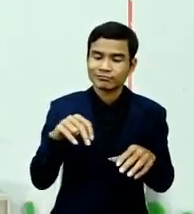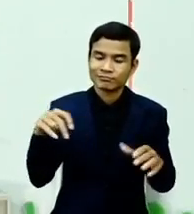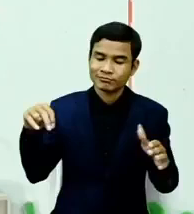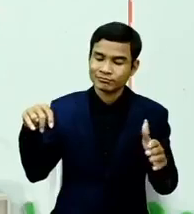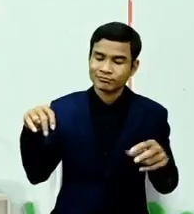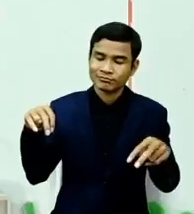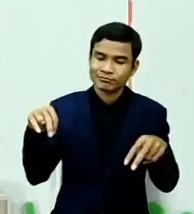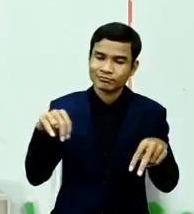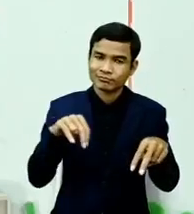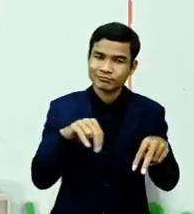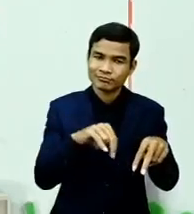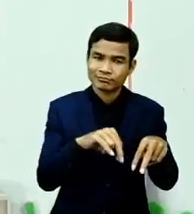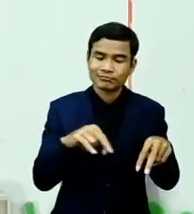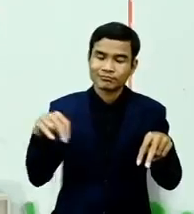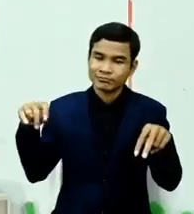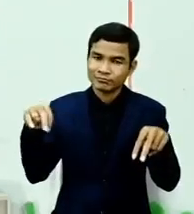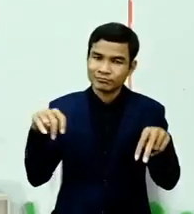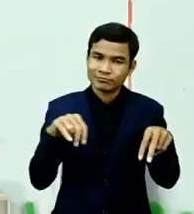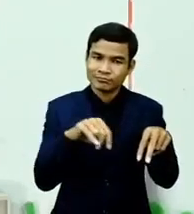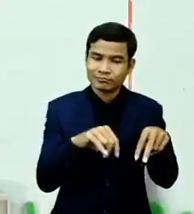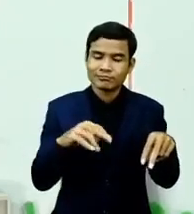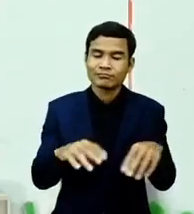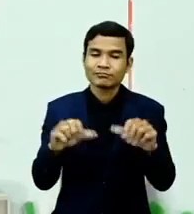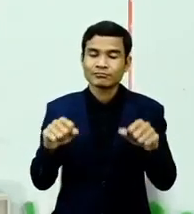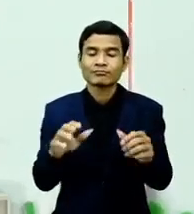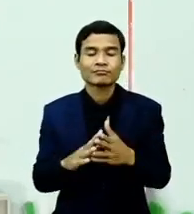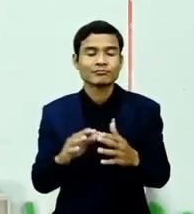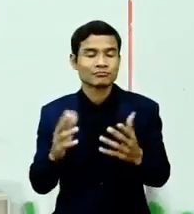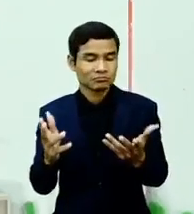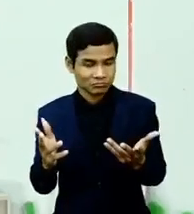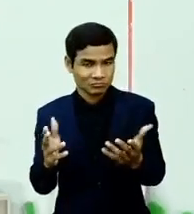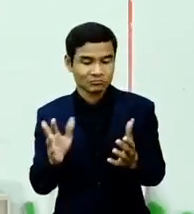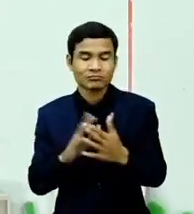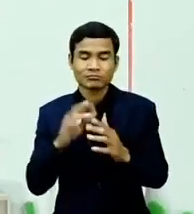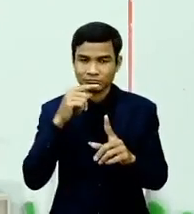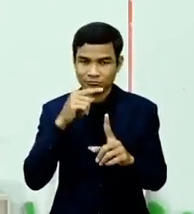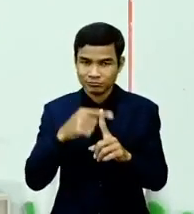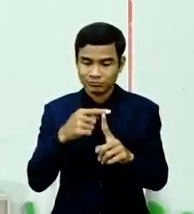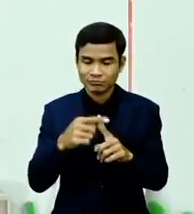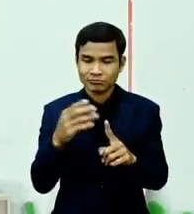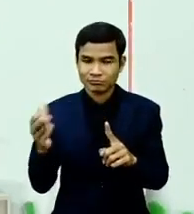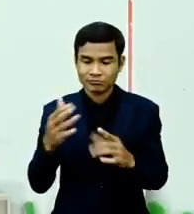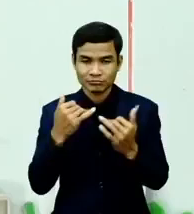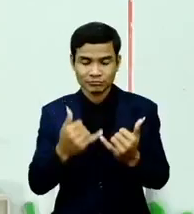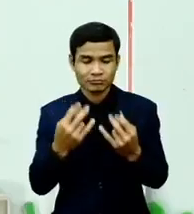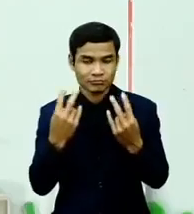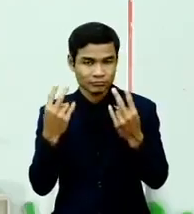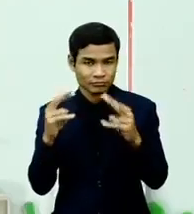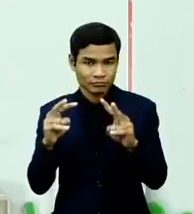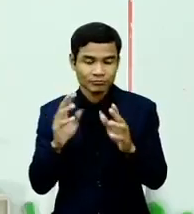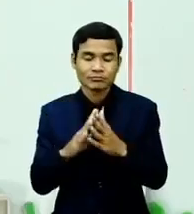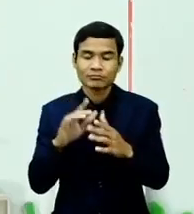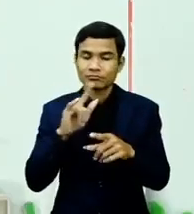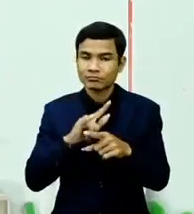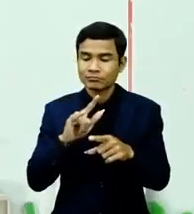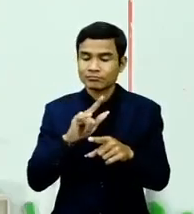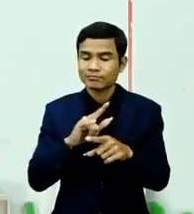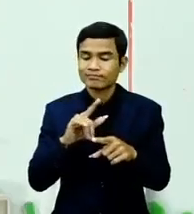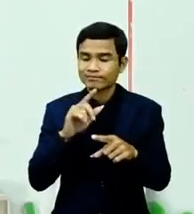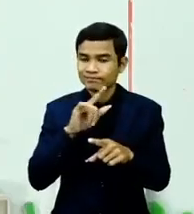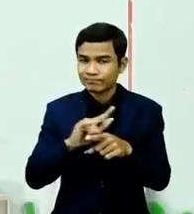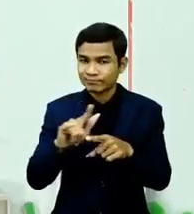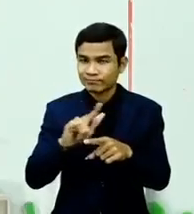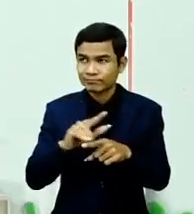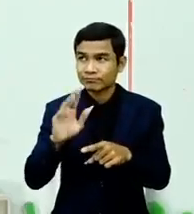បើដើរចូលមានន័យថាយើងនេះធ្វើវិធីបូកចាឥឡូវនេះកូនក្រឡេកមកមើលប្រមាណវិធីបូកចារ